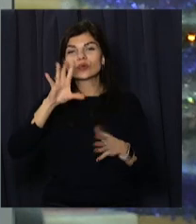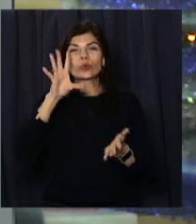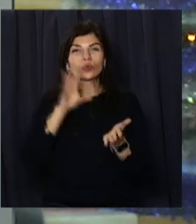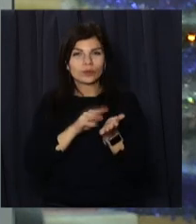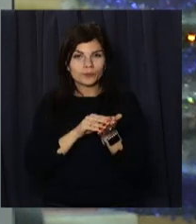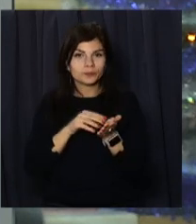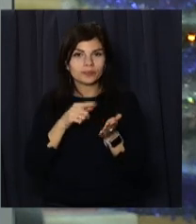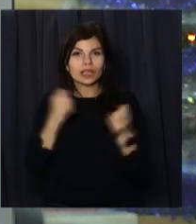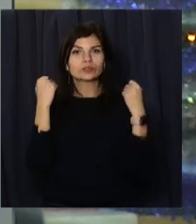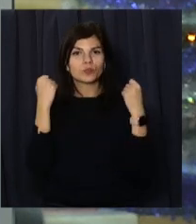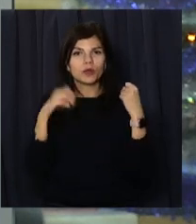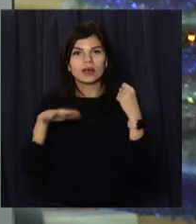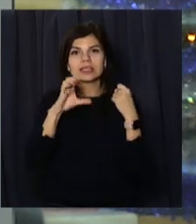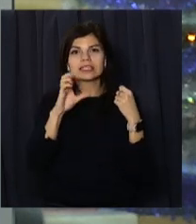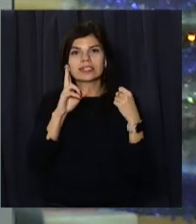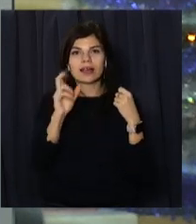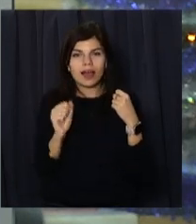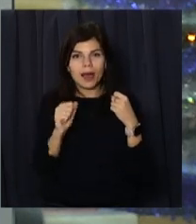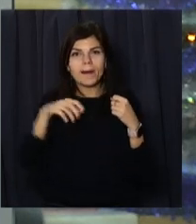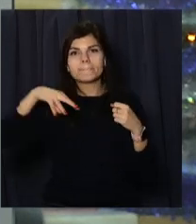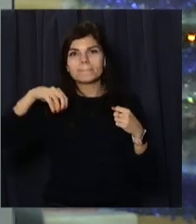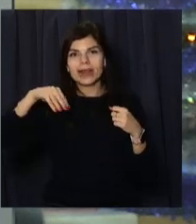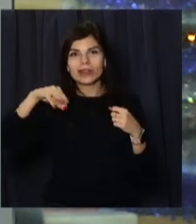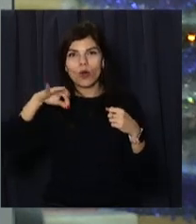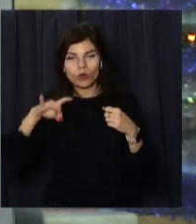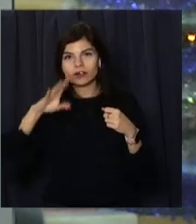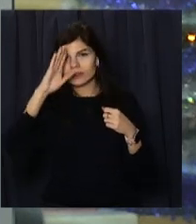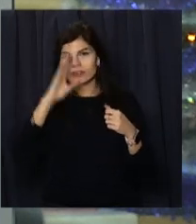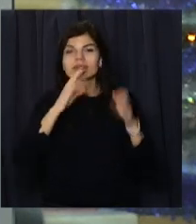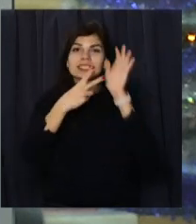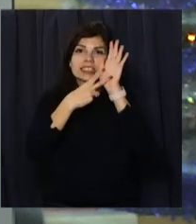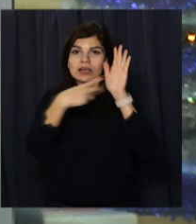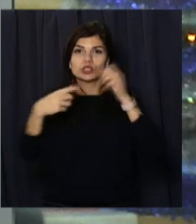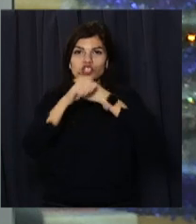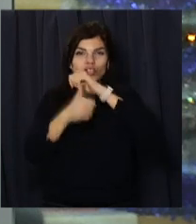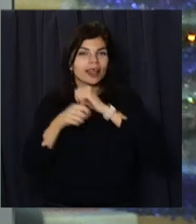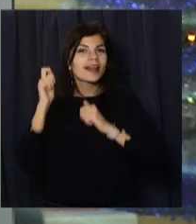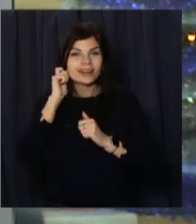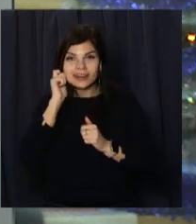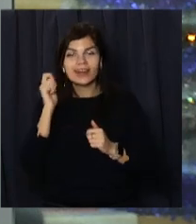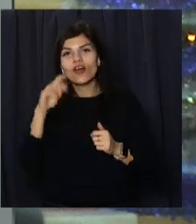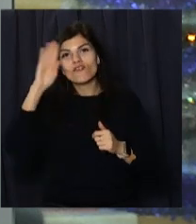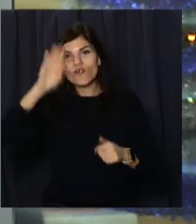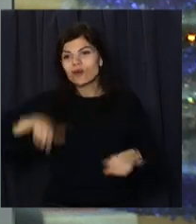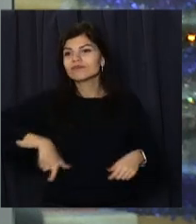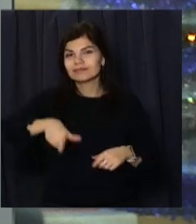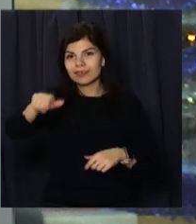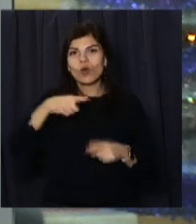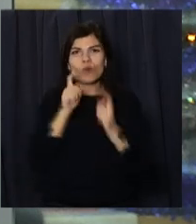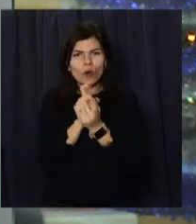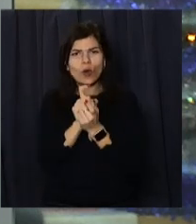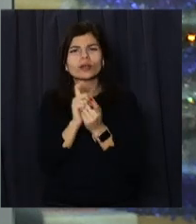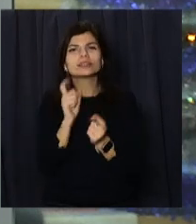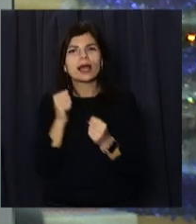вийшли 500 юнаків і дівчат від 7 до 16 років. На водних доріжках басейну вони боролися за перемогу та виконували